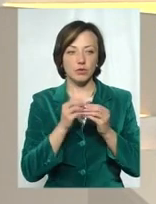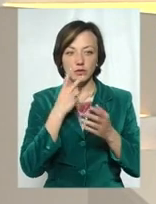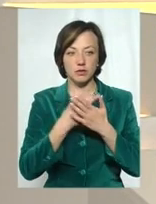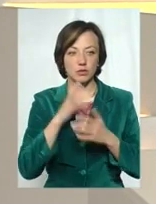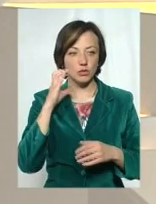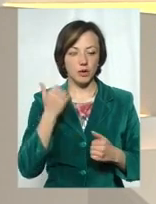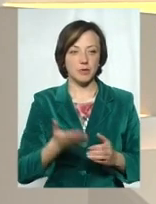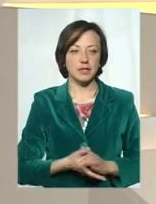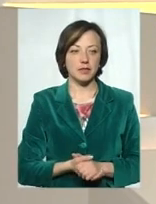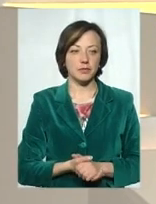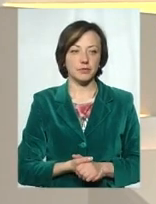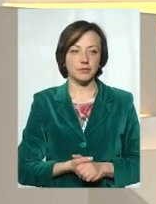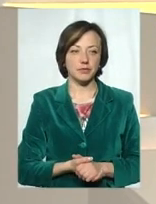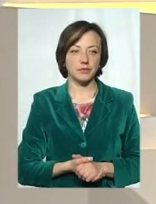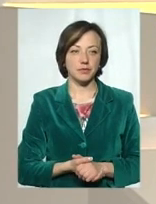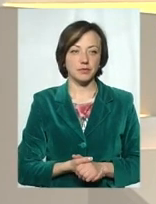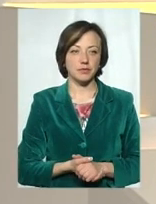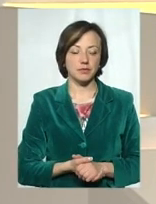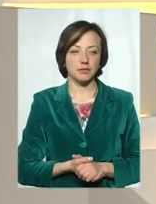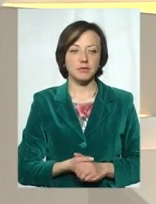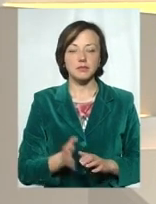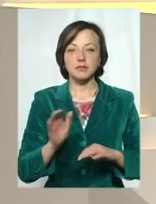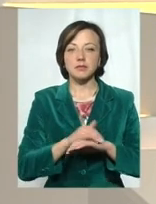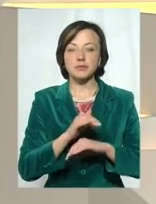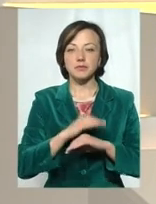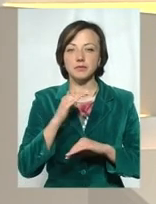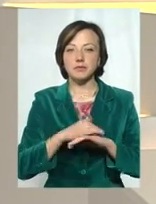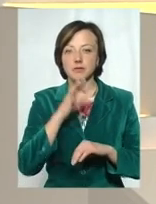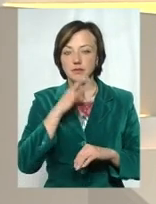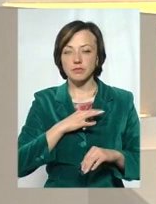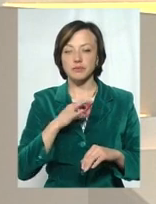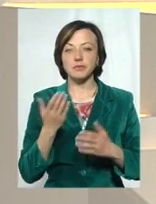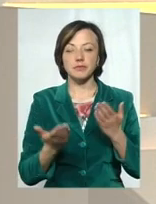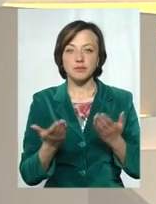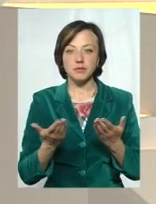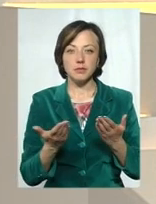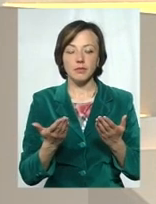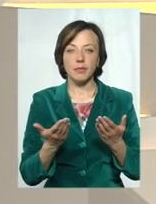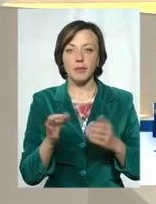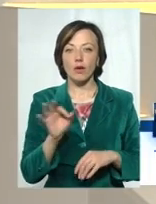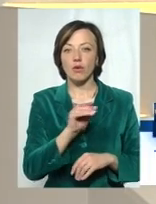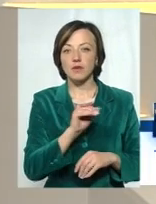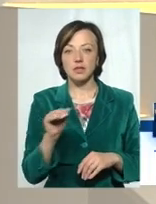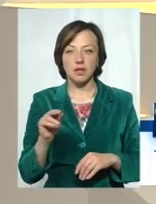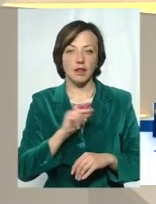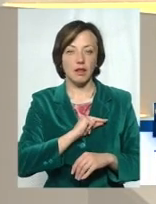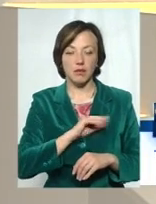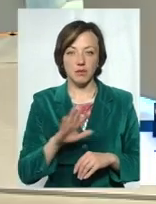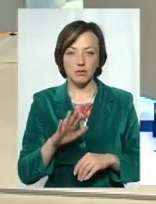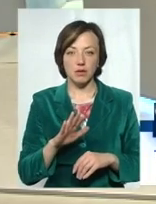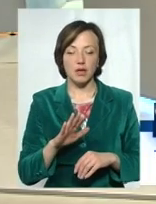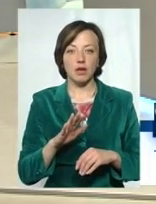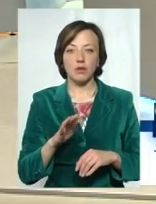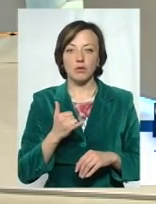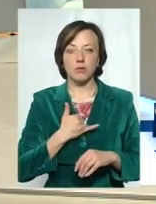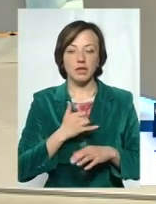61-90-60, слухаємо вас, Горій, будь ласка. Доброго вечора. Скажіть, будь ласка, якщо моя дитина не працювала, не було в